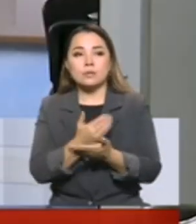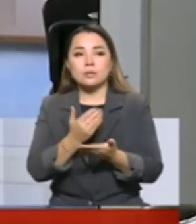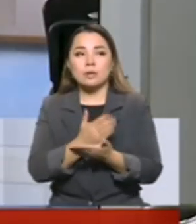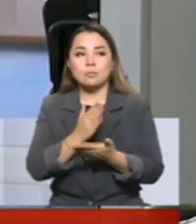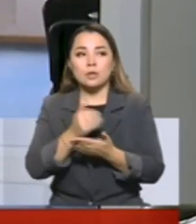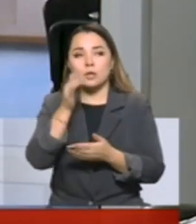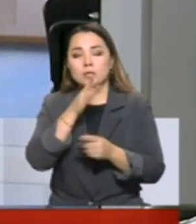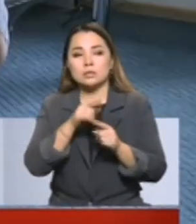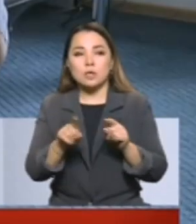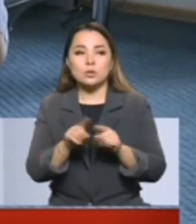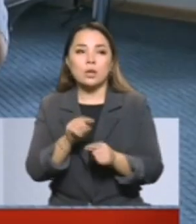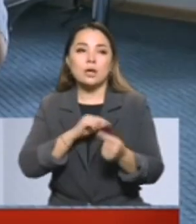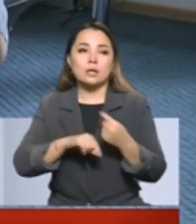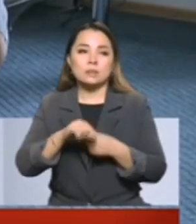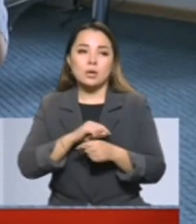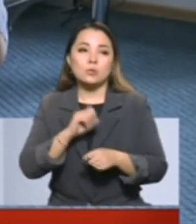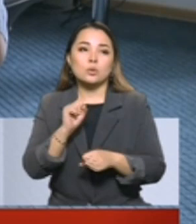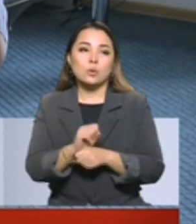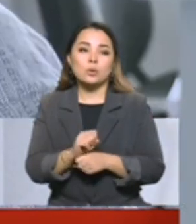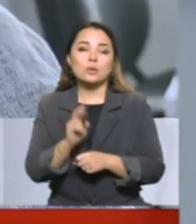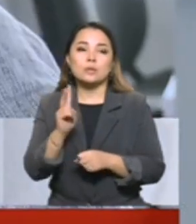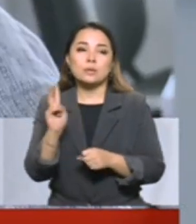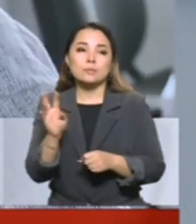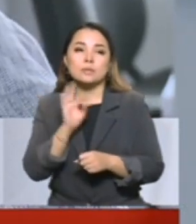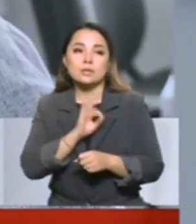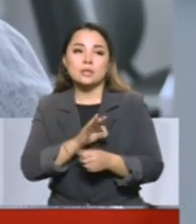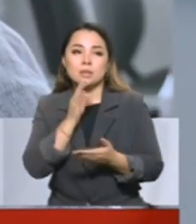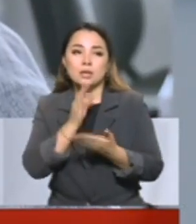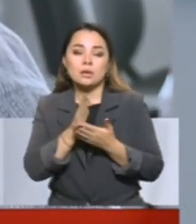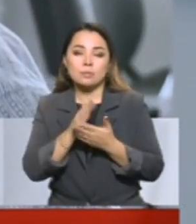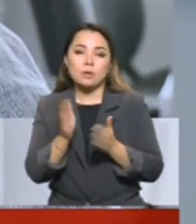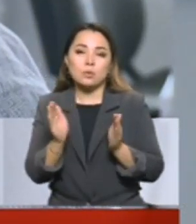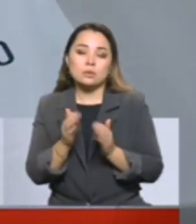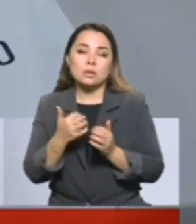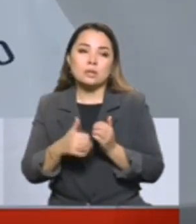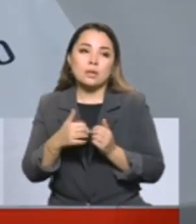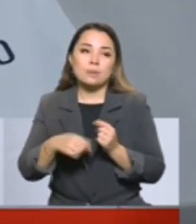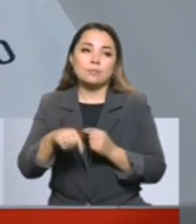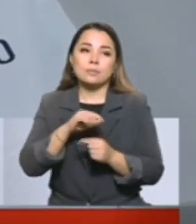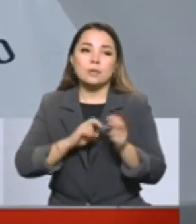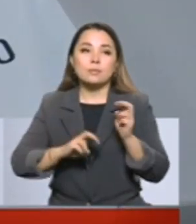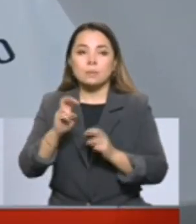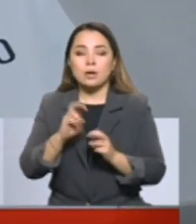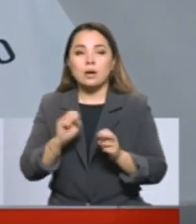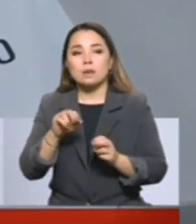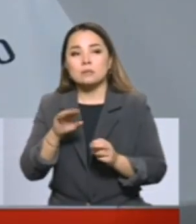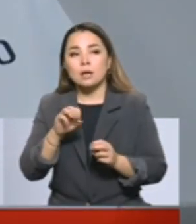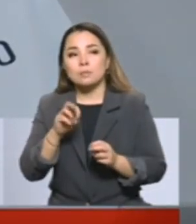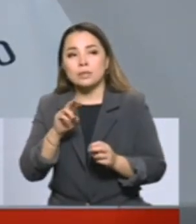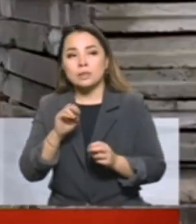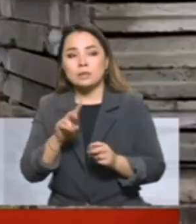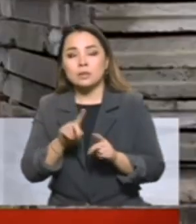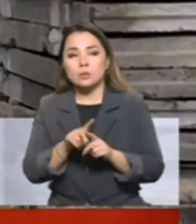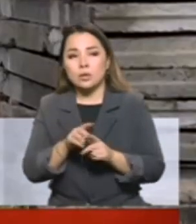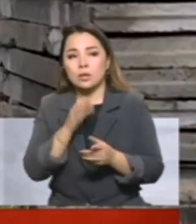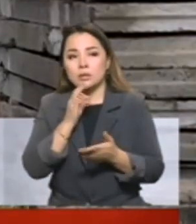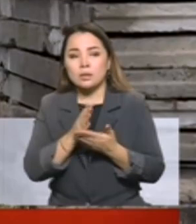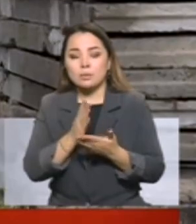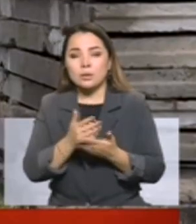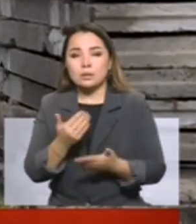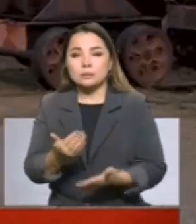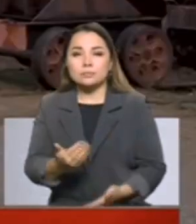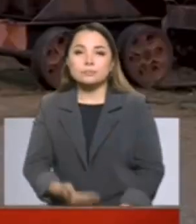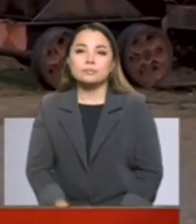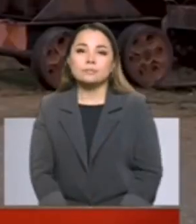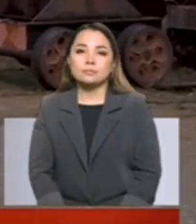Жылдар бойғы кәсіпті тоқтату кімге тиімді деп шырылдаған. Орта және шағын бизнес өкілдері енді Атамекен ұлттық палатасына жүгінбек. Болат Аманбаев,